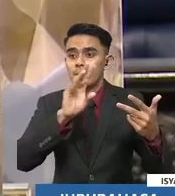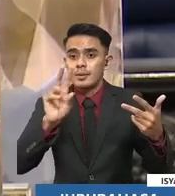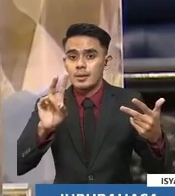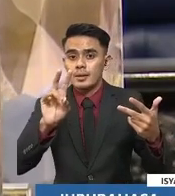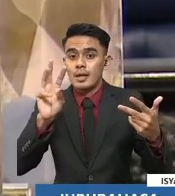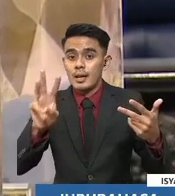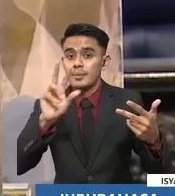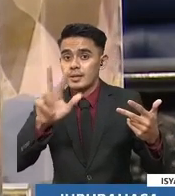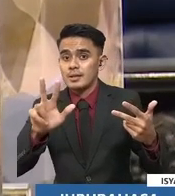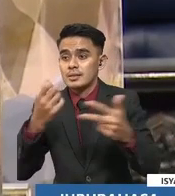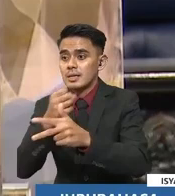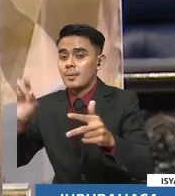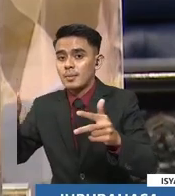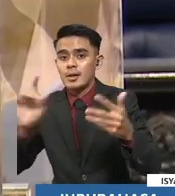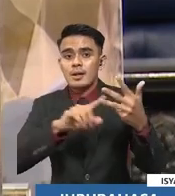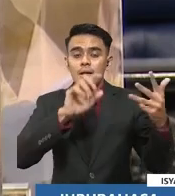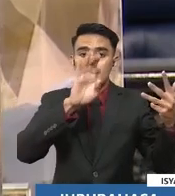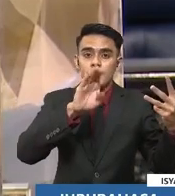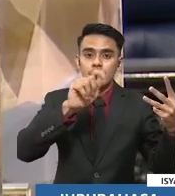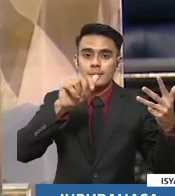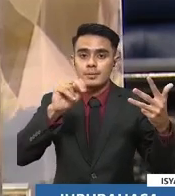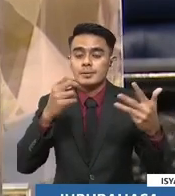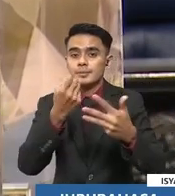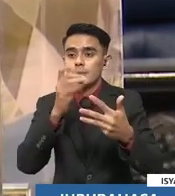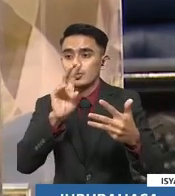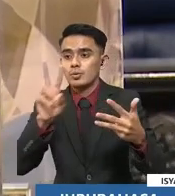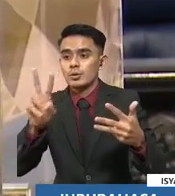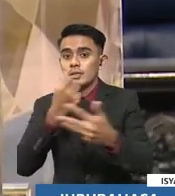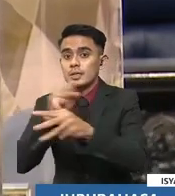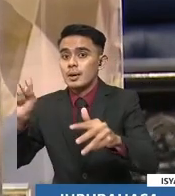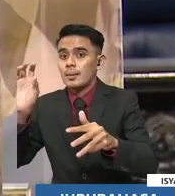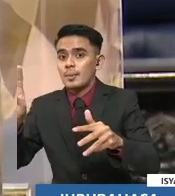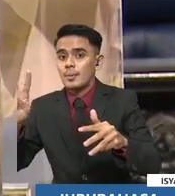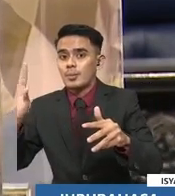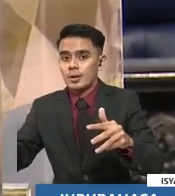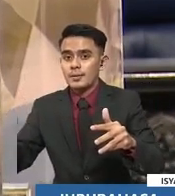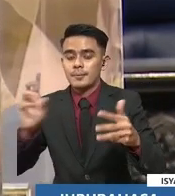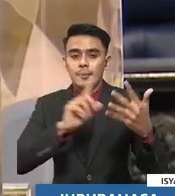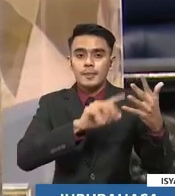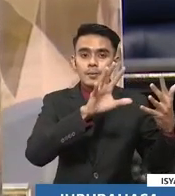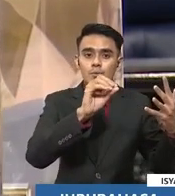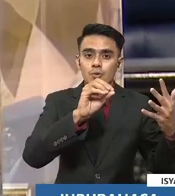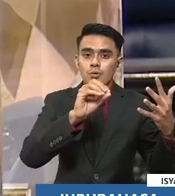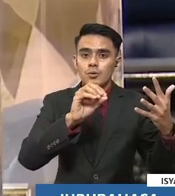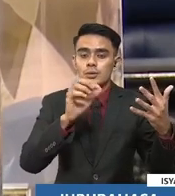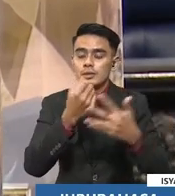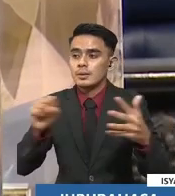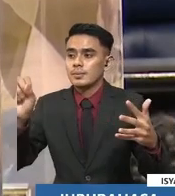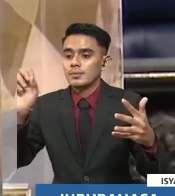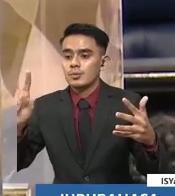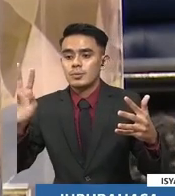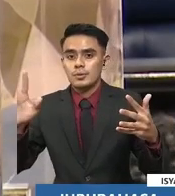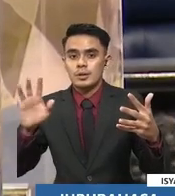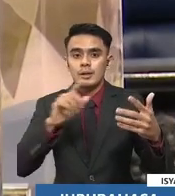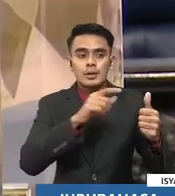yang siap 38. Betung 72 yang siap 46. Ulu Rejang 50 yang siap 35.